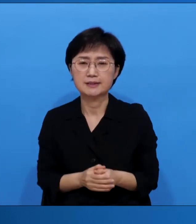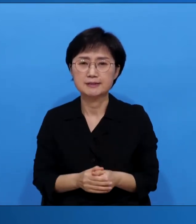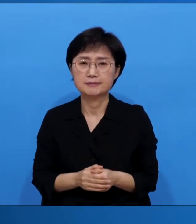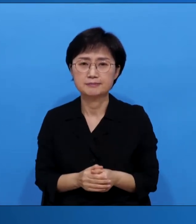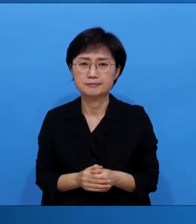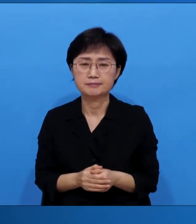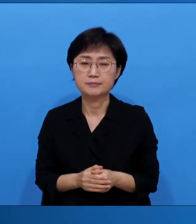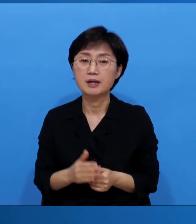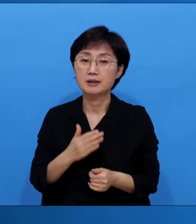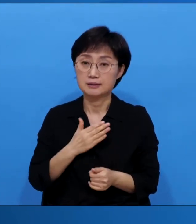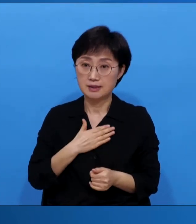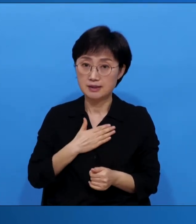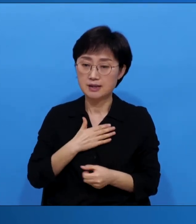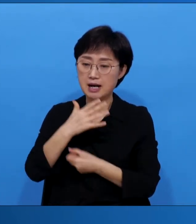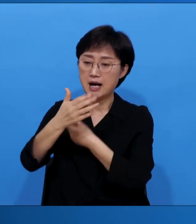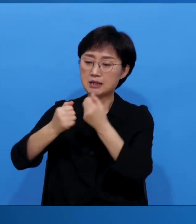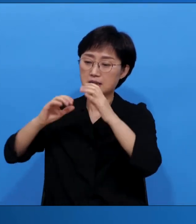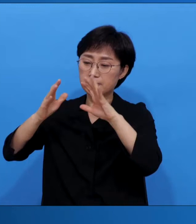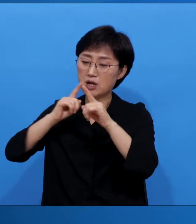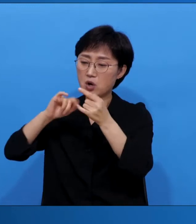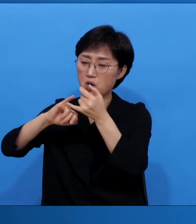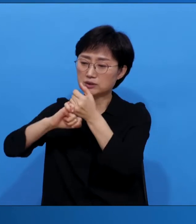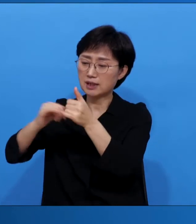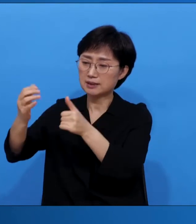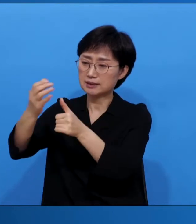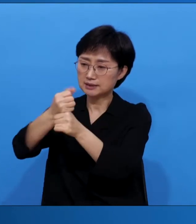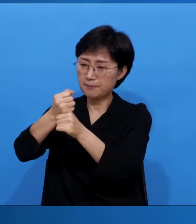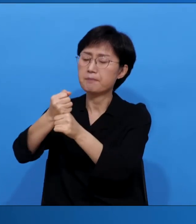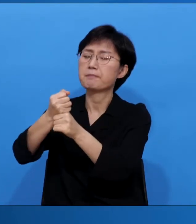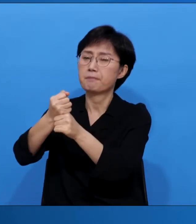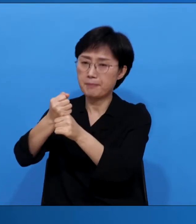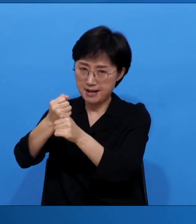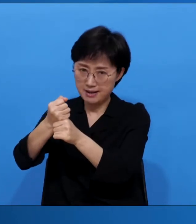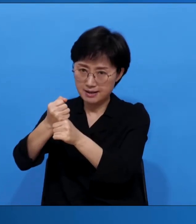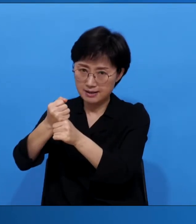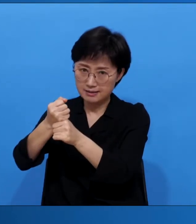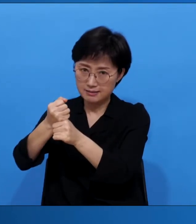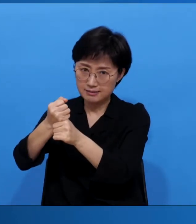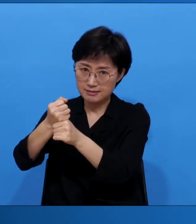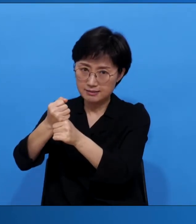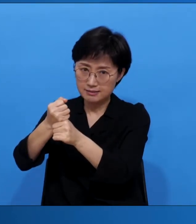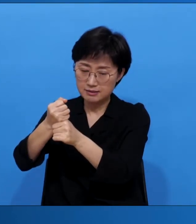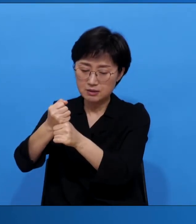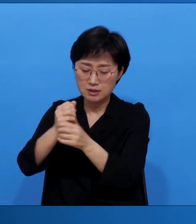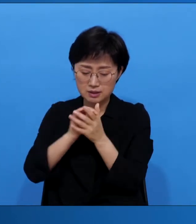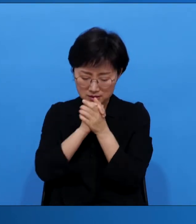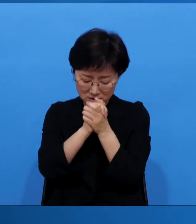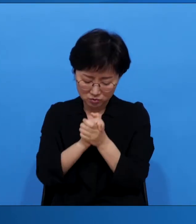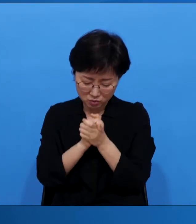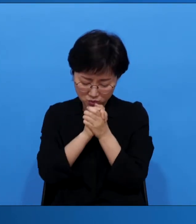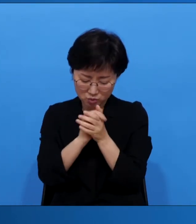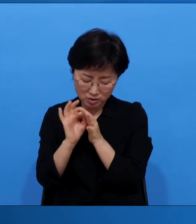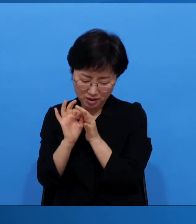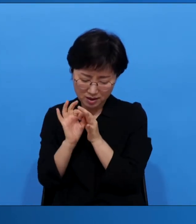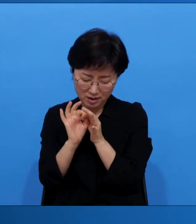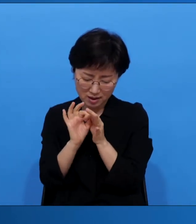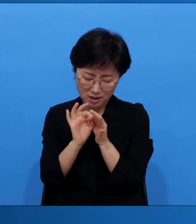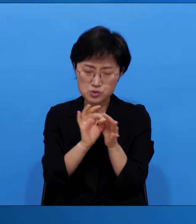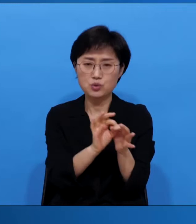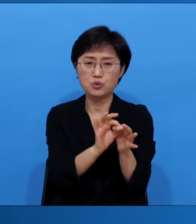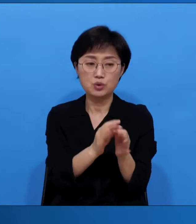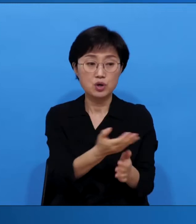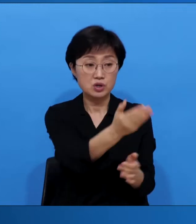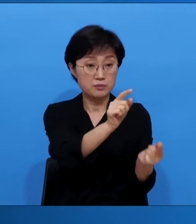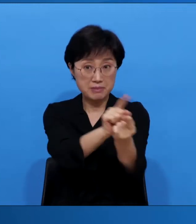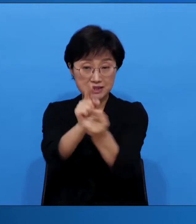저는 이 언약을 붙잡고 여러분 만나기 전에 기도 시작했어요. I held on to this covenant, and before meeting with